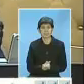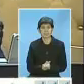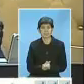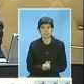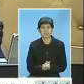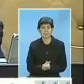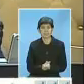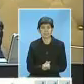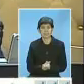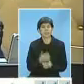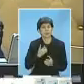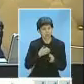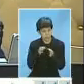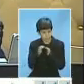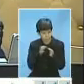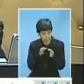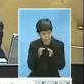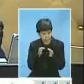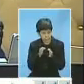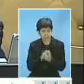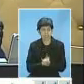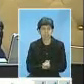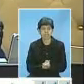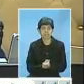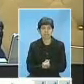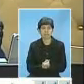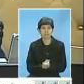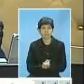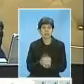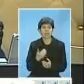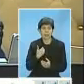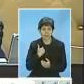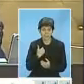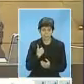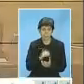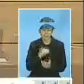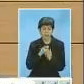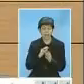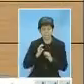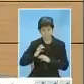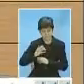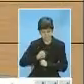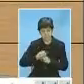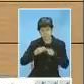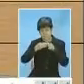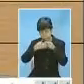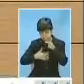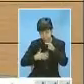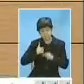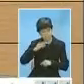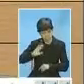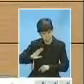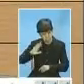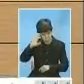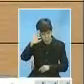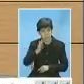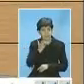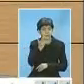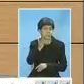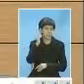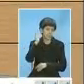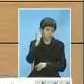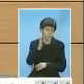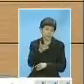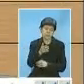นะ ผมกำลังจะอธิบายถึงเรื่องรอง เดี๋ยวนะเดี๋ยวนะมีผู้ประท้วงเชิญ ขอประท้วงท่านผู้อภิปร